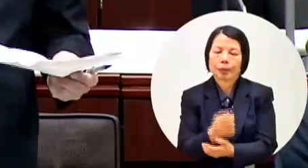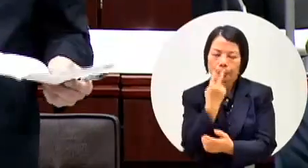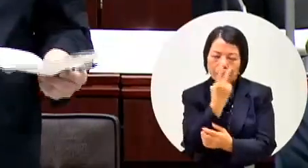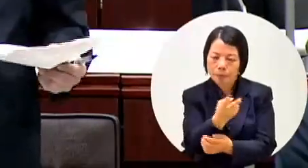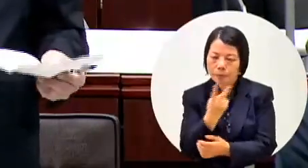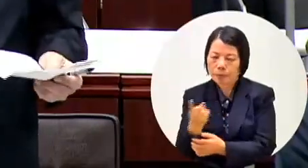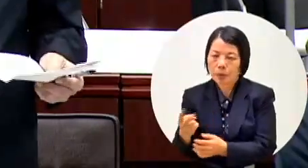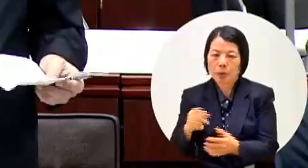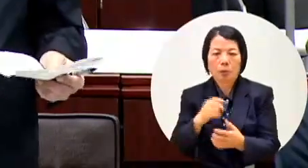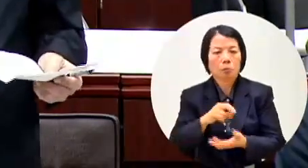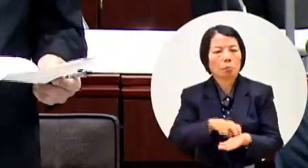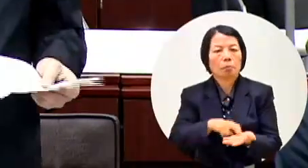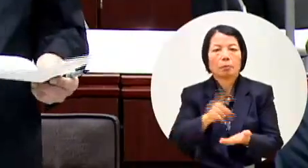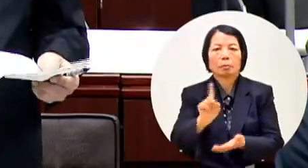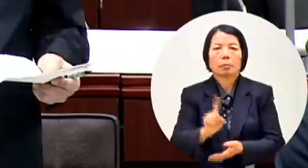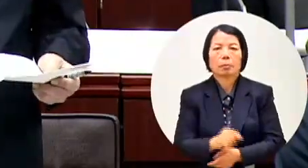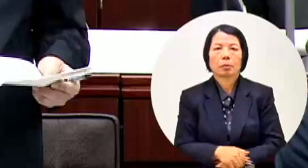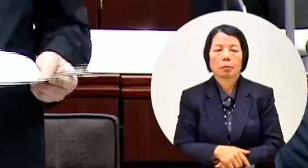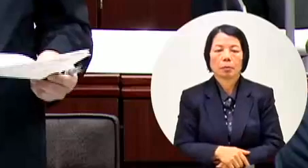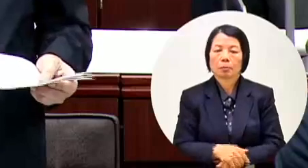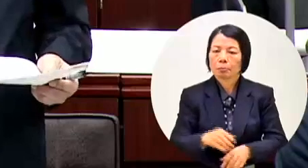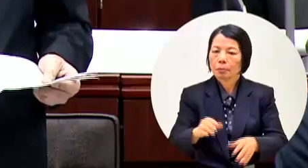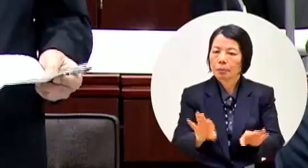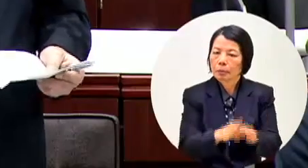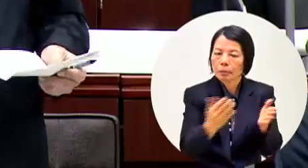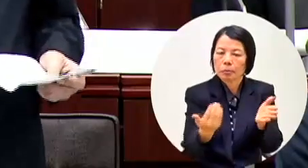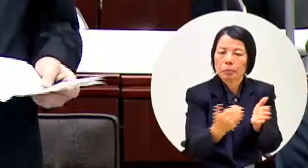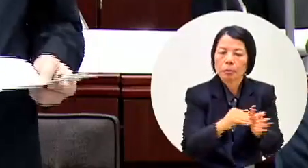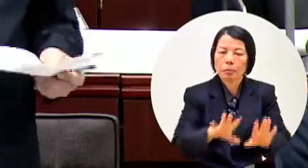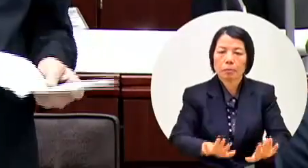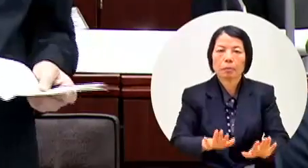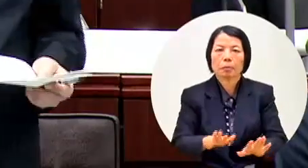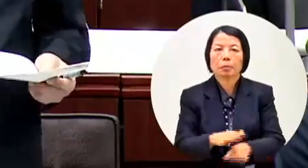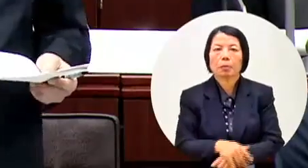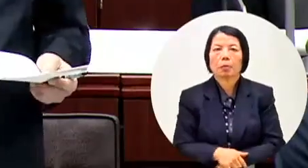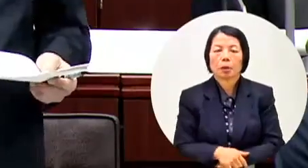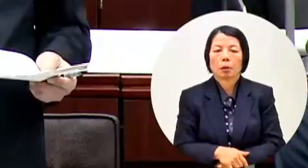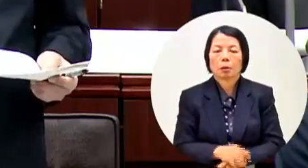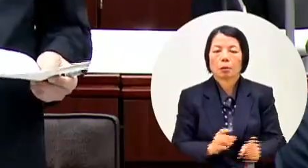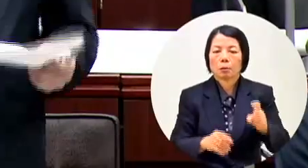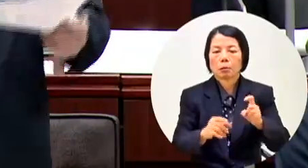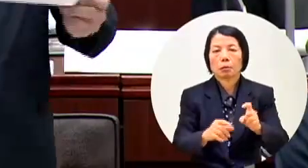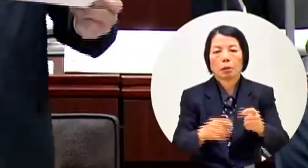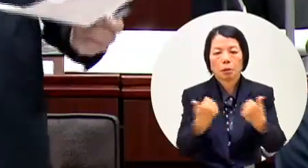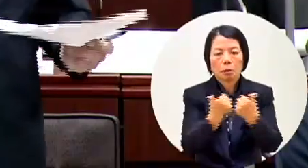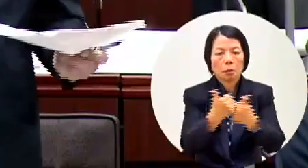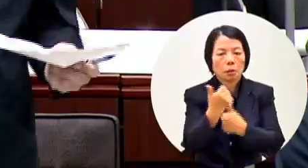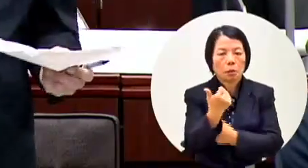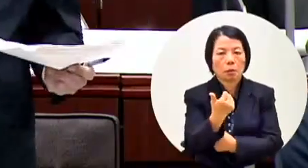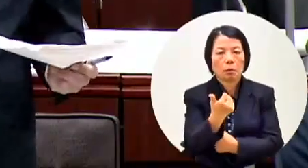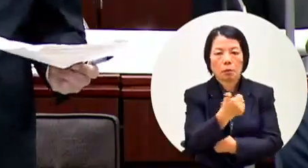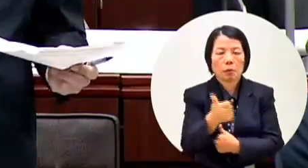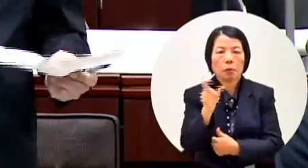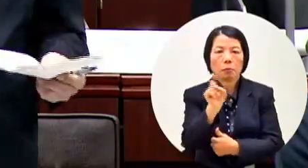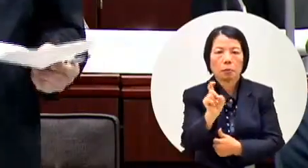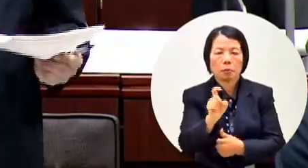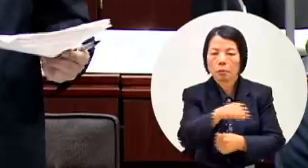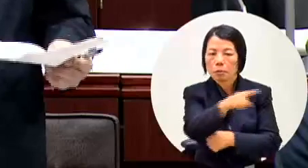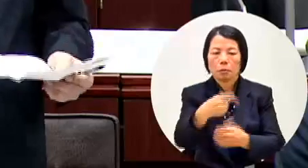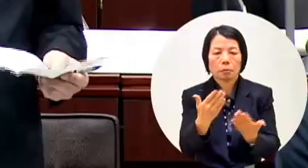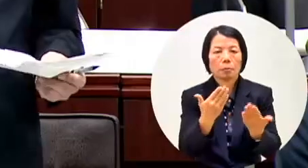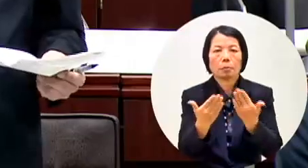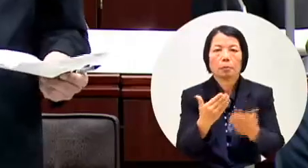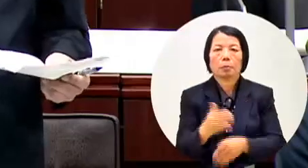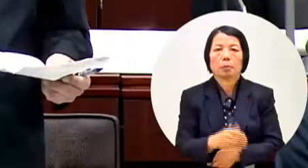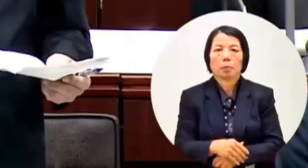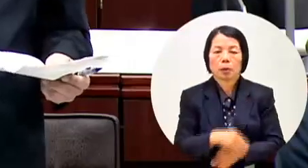什么？而且从头到尾，市政府团队跟十位议员都在旁边，大家很清楚，一切